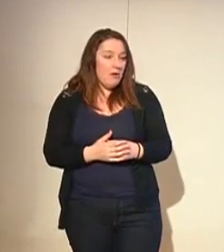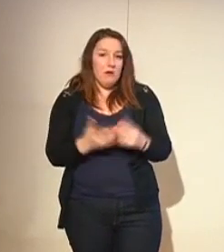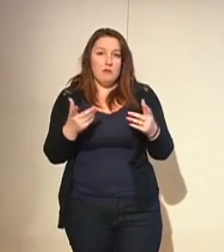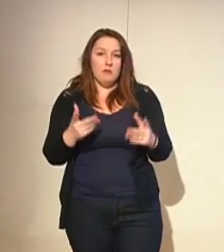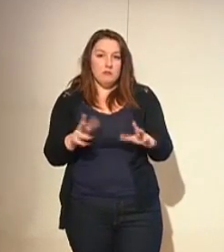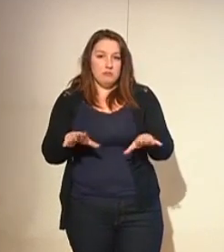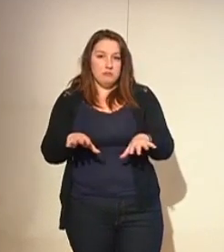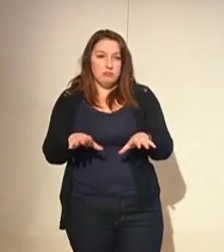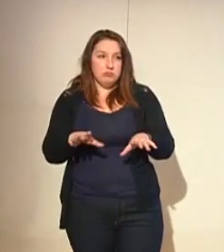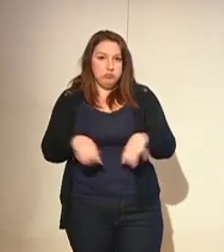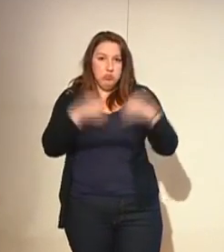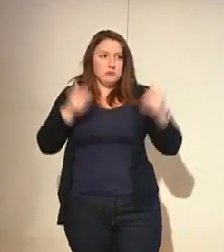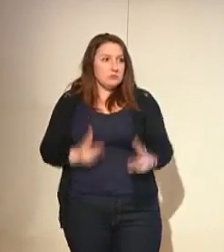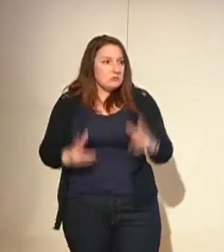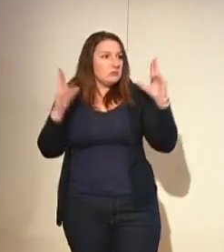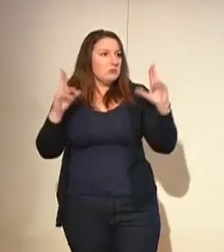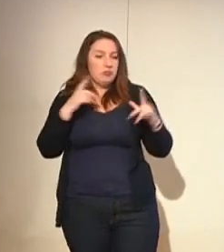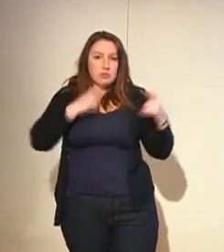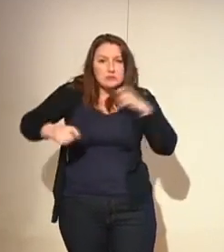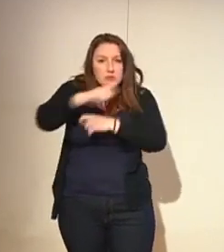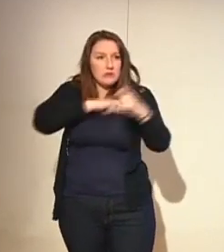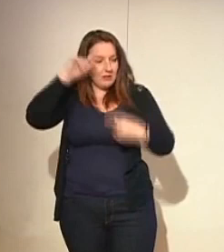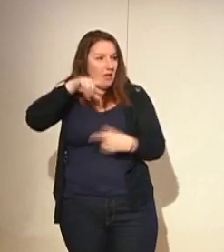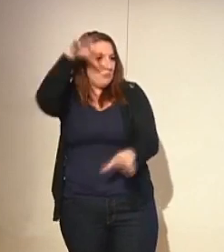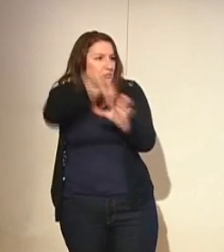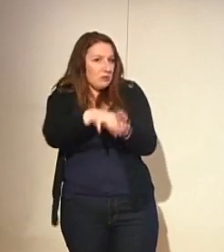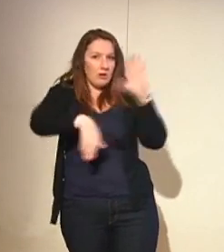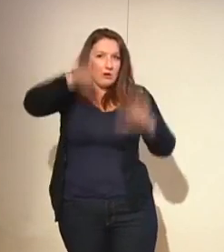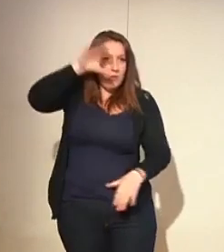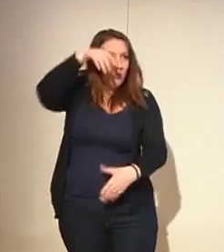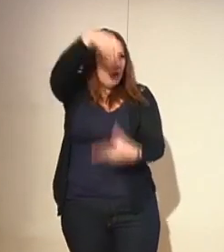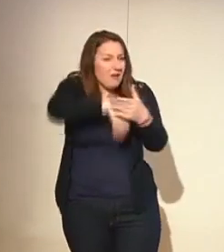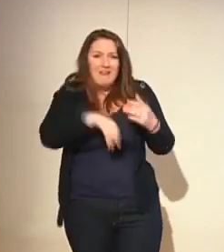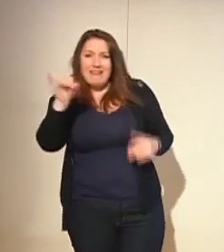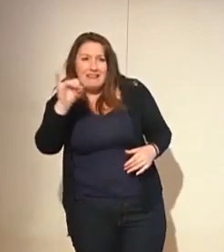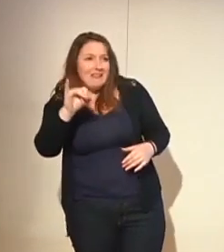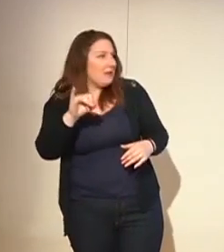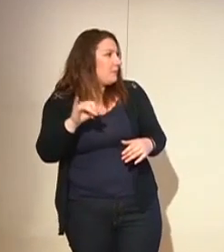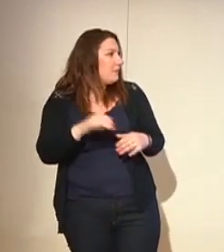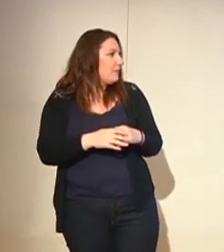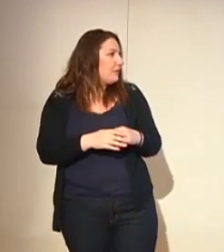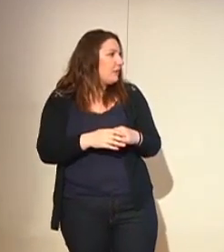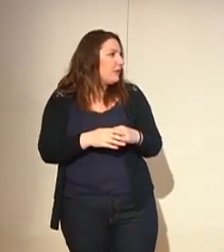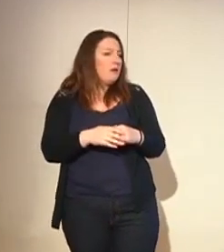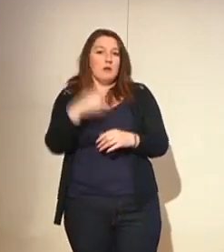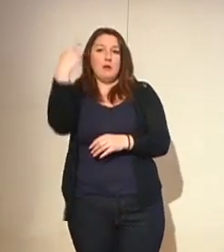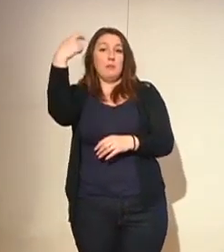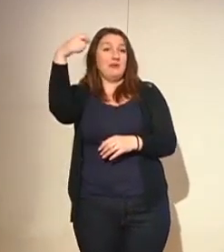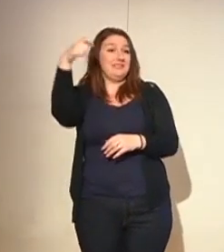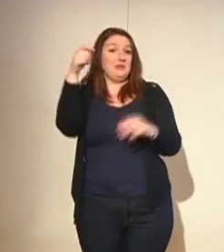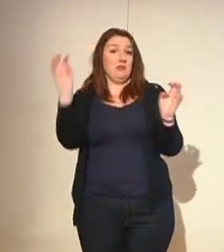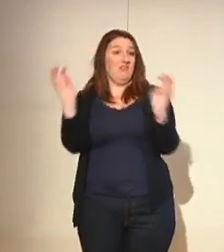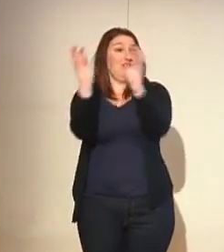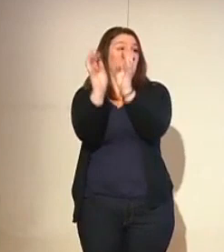pour discuter de du mode de scrutin elle est entre qui et qui entre une conférence des présidents entre les différents